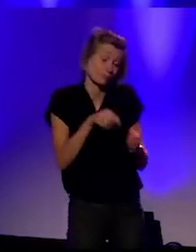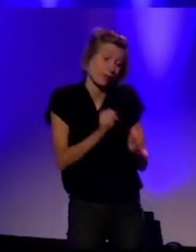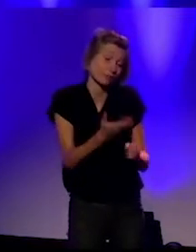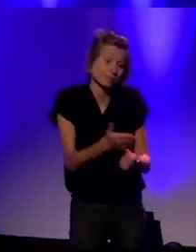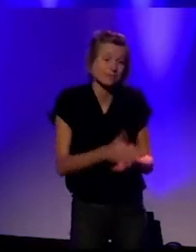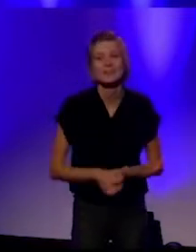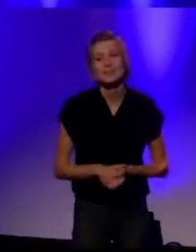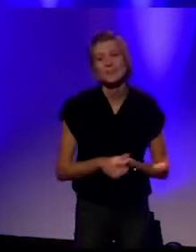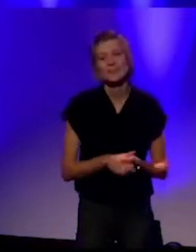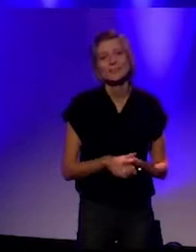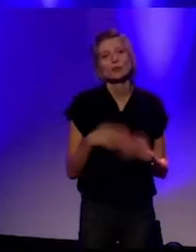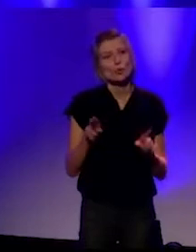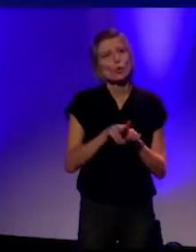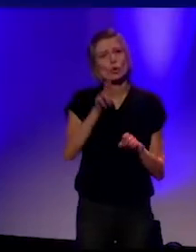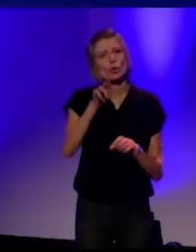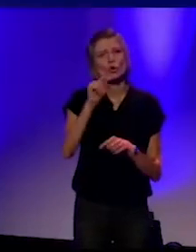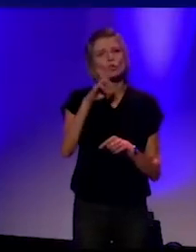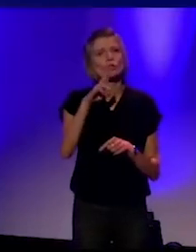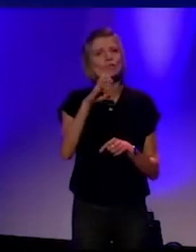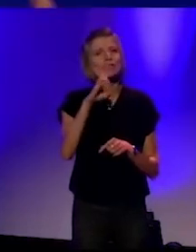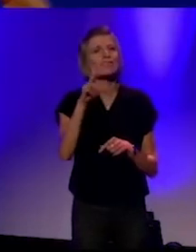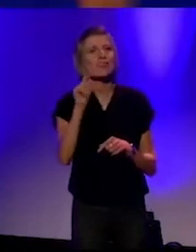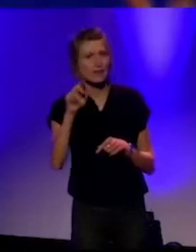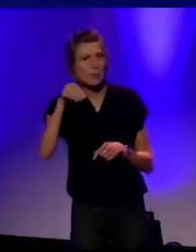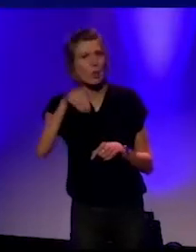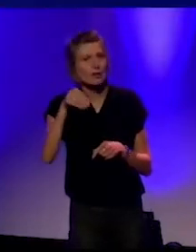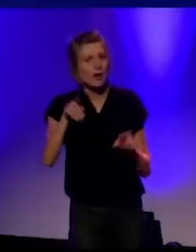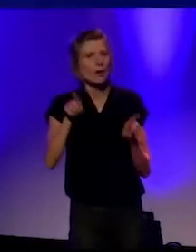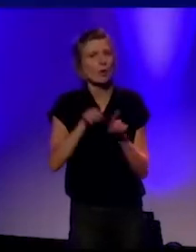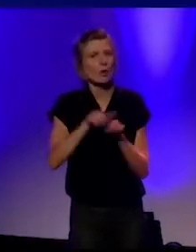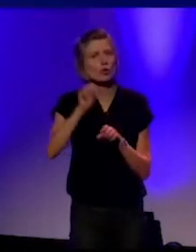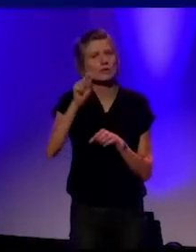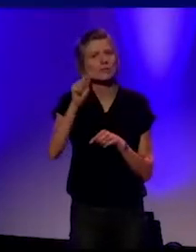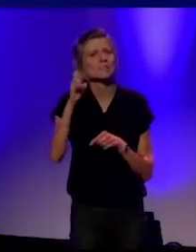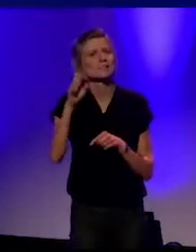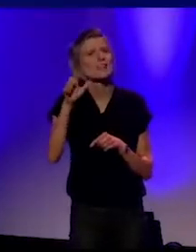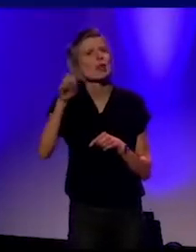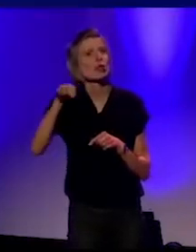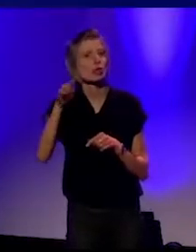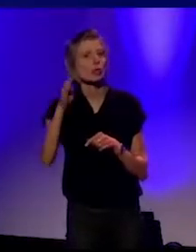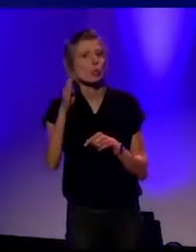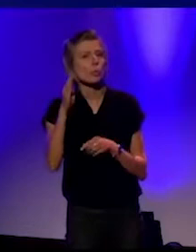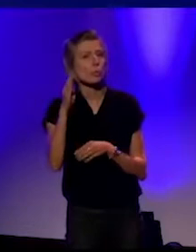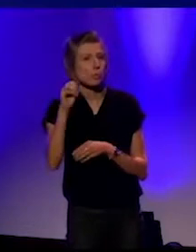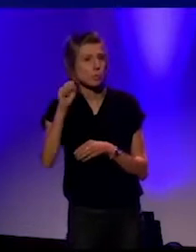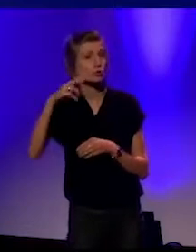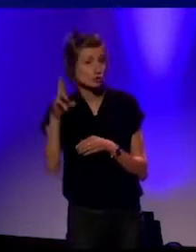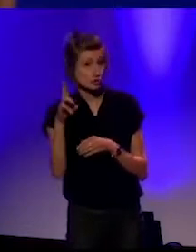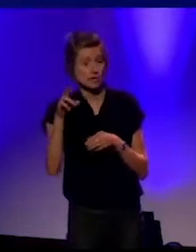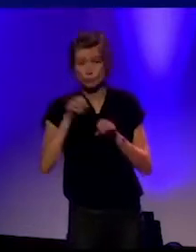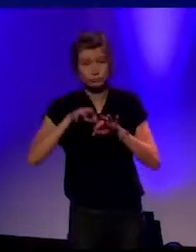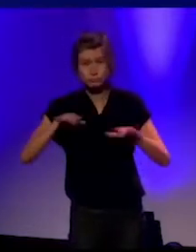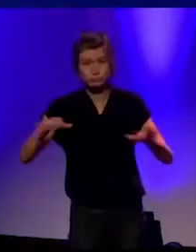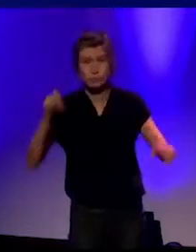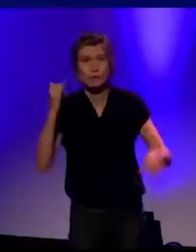En intussen Utrecht en Montreal en Stellenbosch. En dat netwerk breidt verder uit. En ik nodig u uit om op een